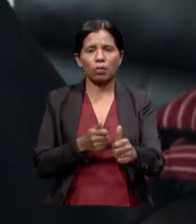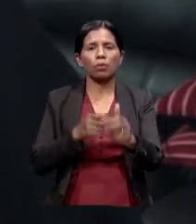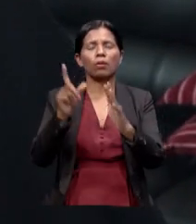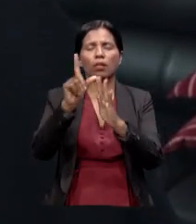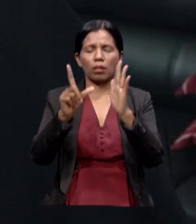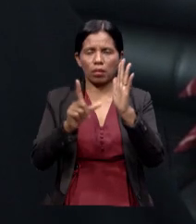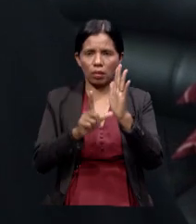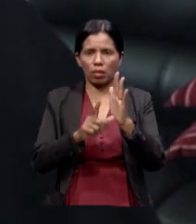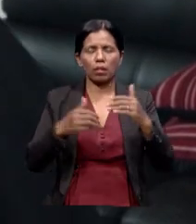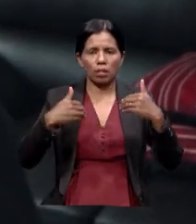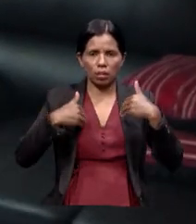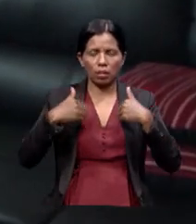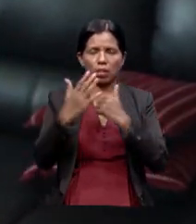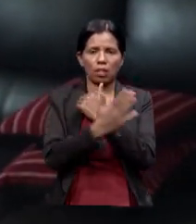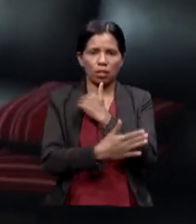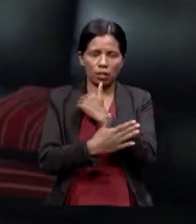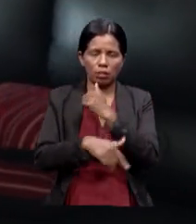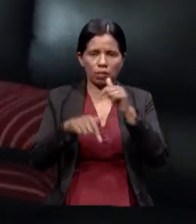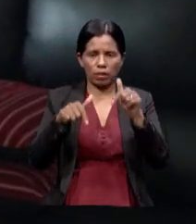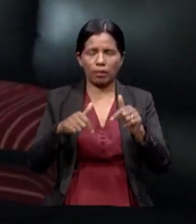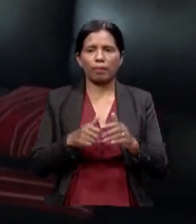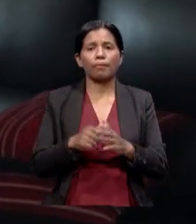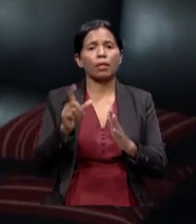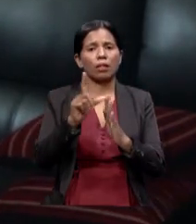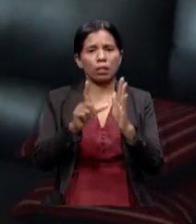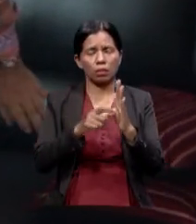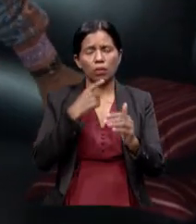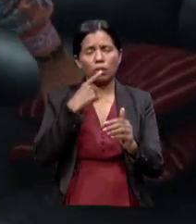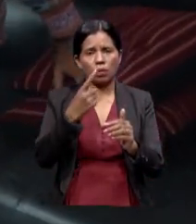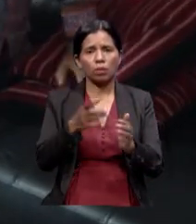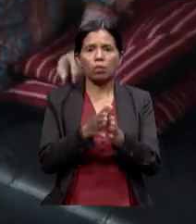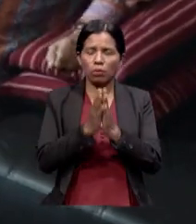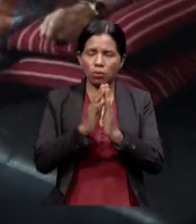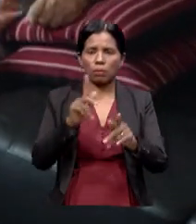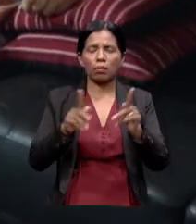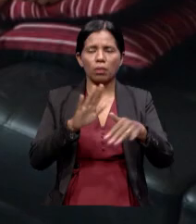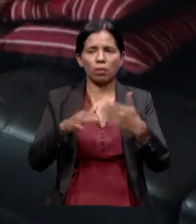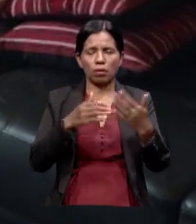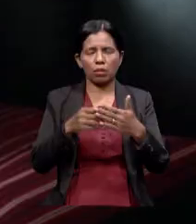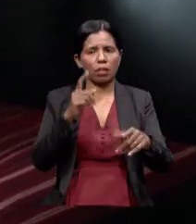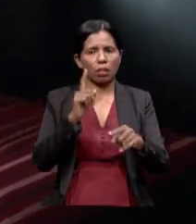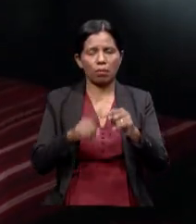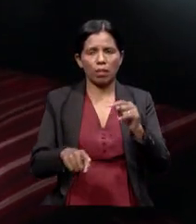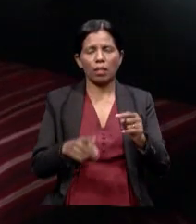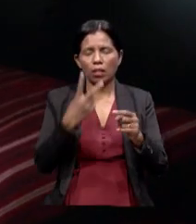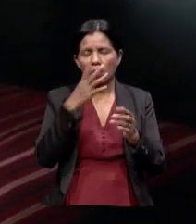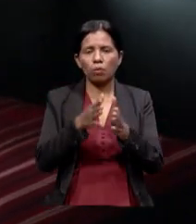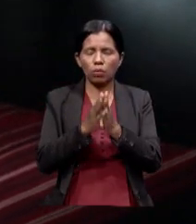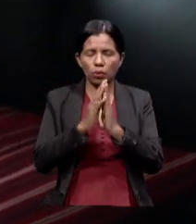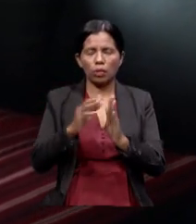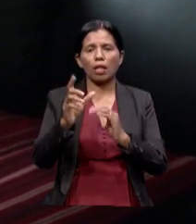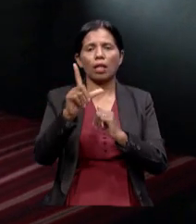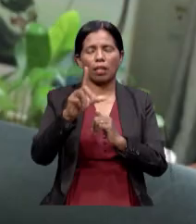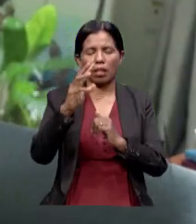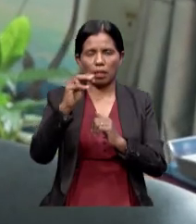be mak vigora ye nasaun soberano nem. Lera mosu suba entidade hotu atu labele zulga suspeitu ele emi tamba tribunal